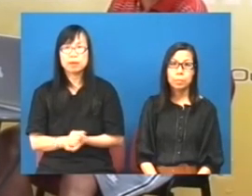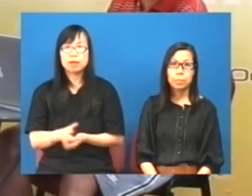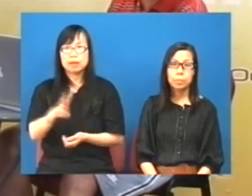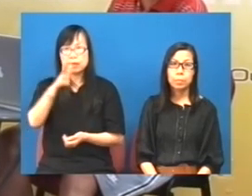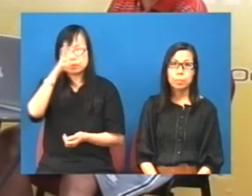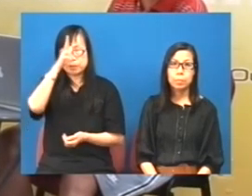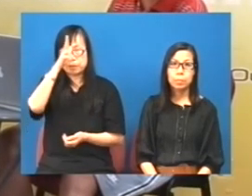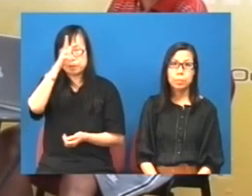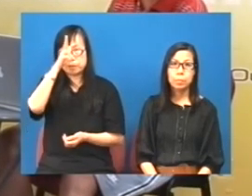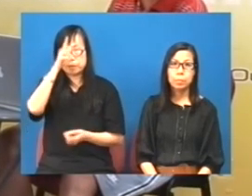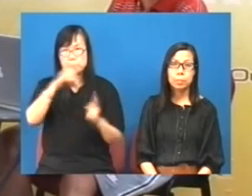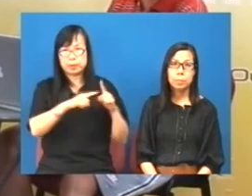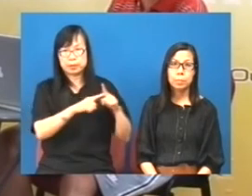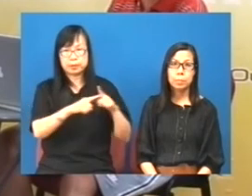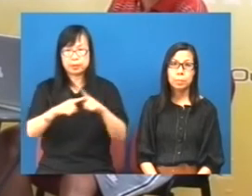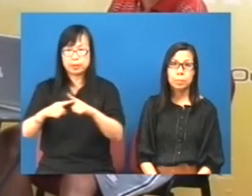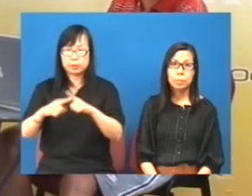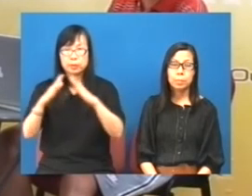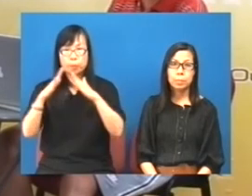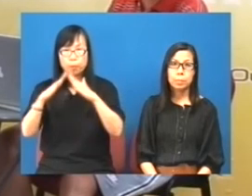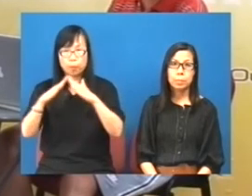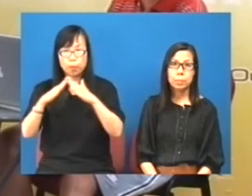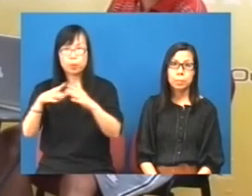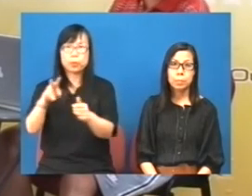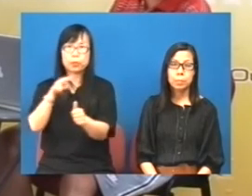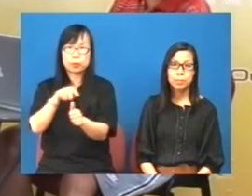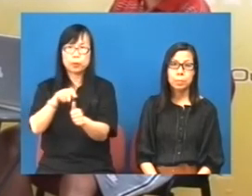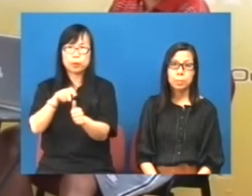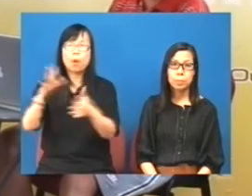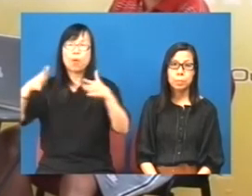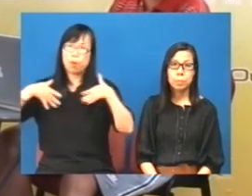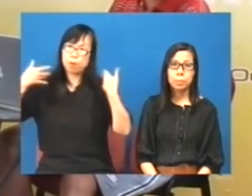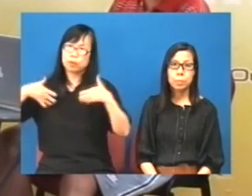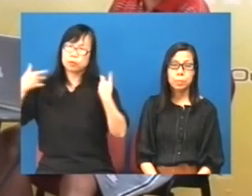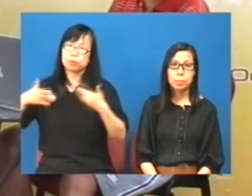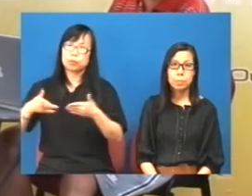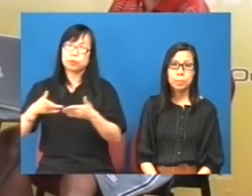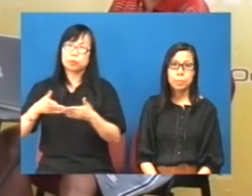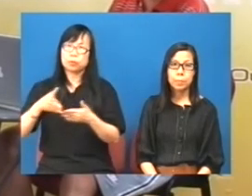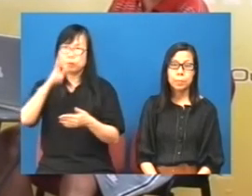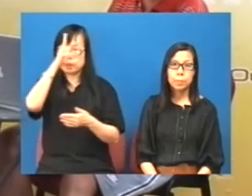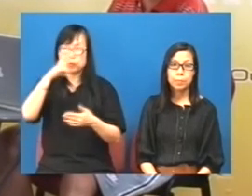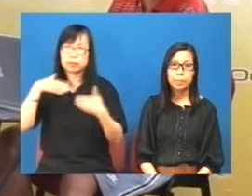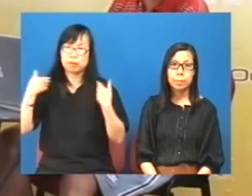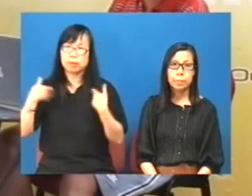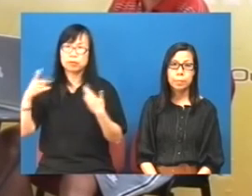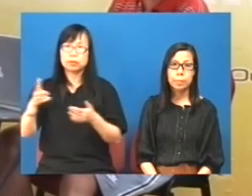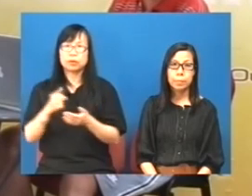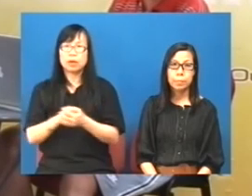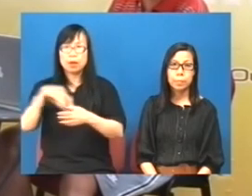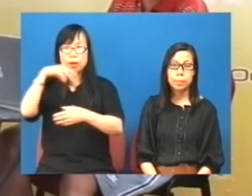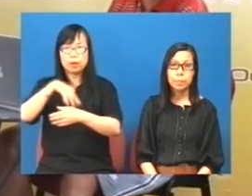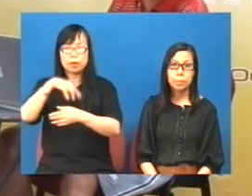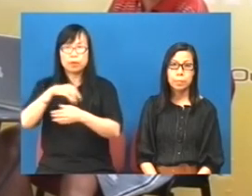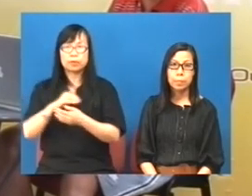局去管康民署外行領導外